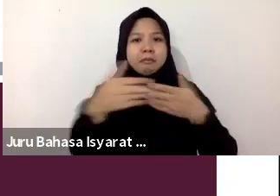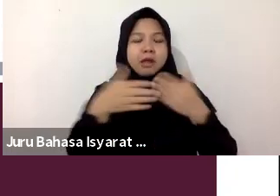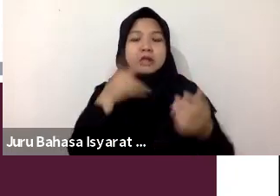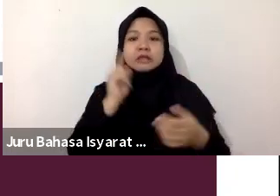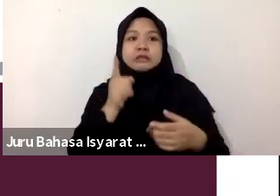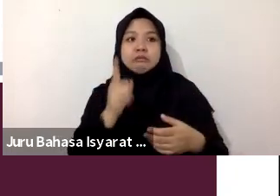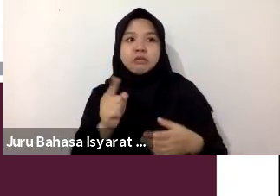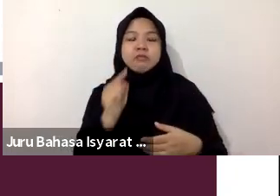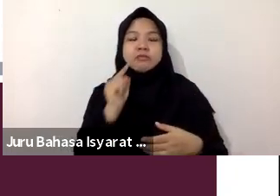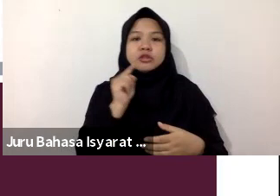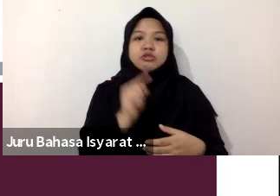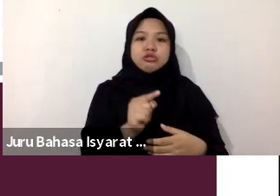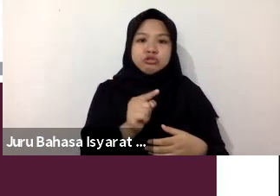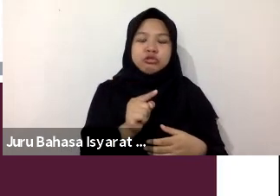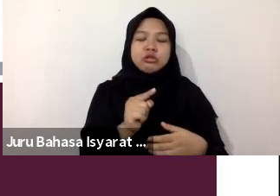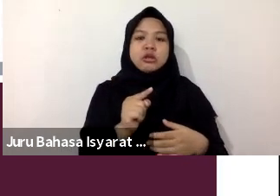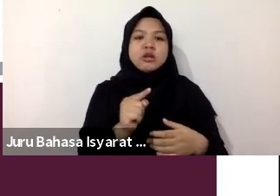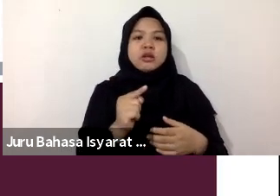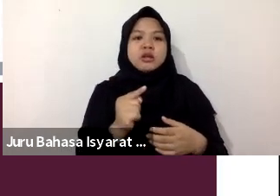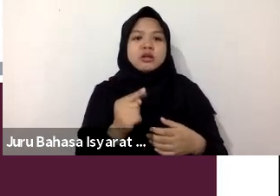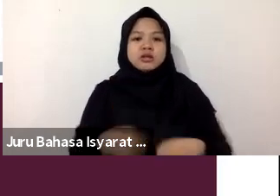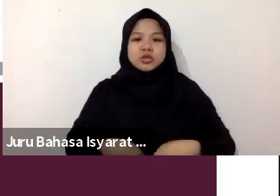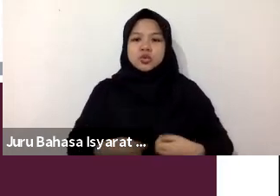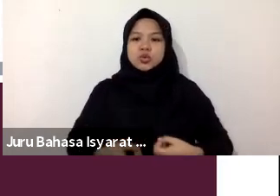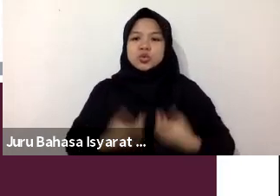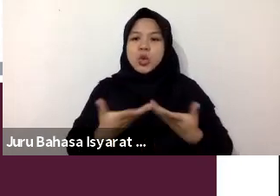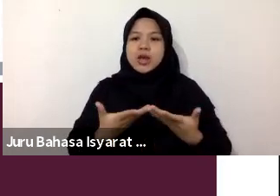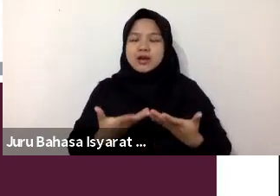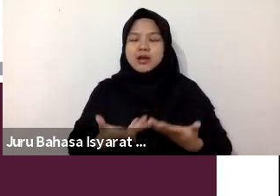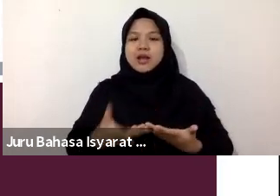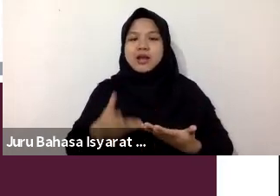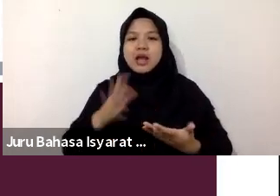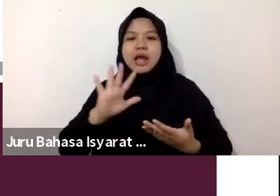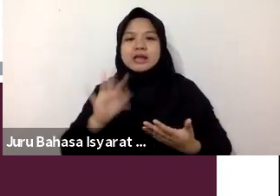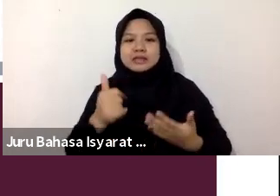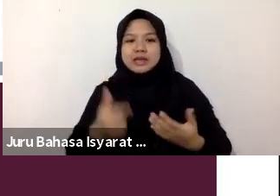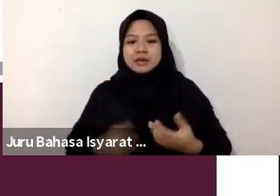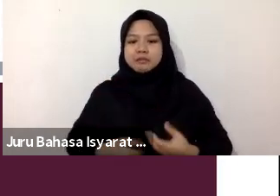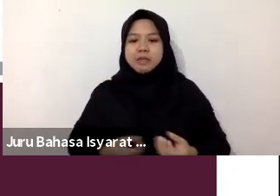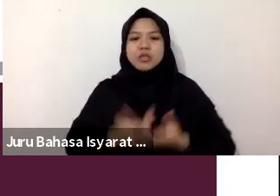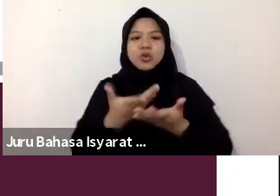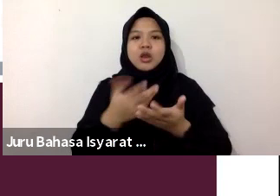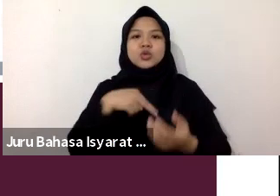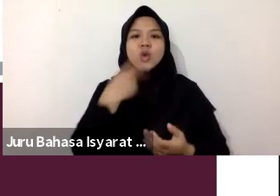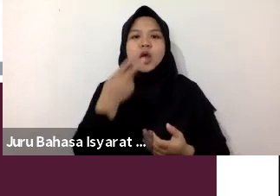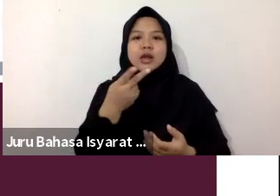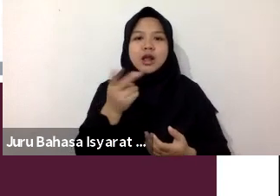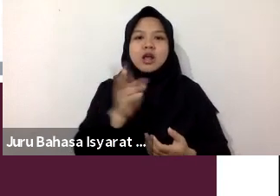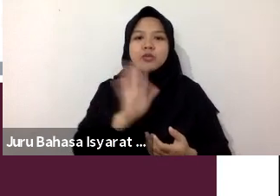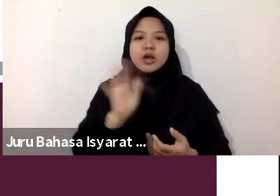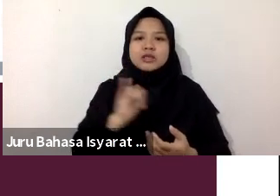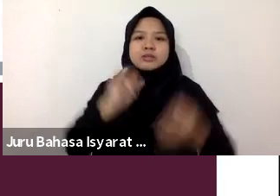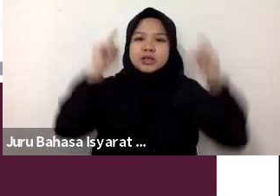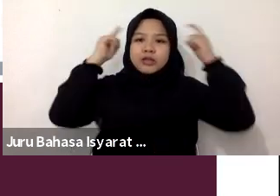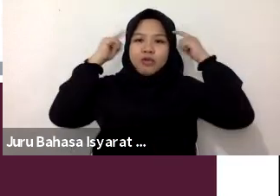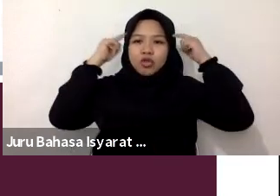itu adalah refleksi suara gitu, hasil dari pantulan suara USG itu. Tidak seperti torak foto gitu